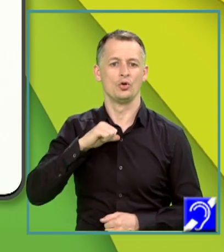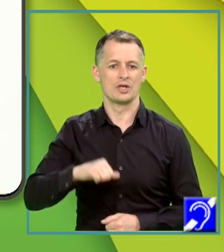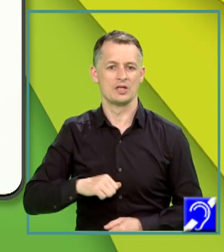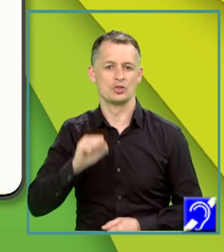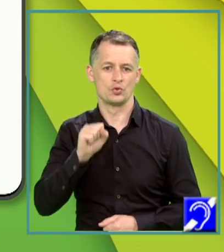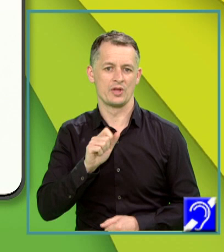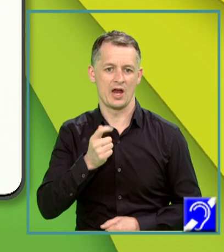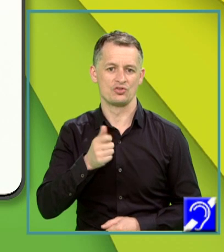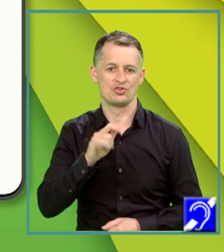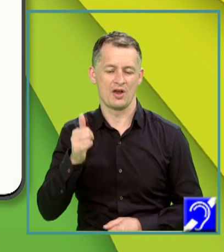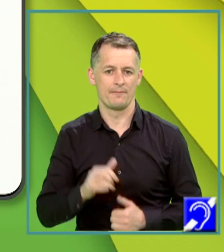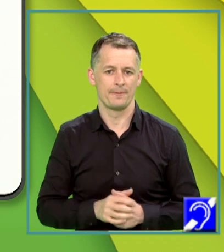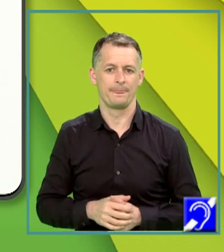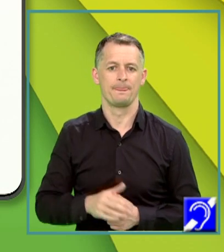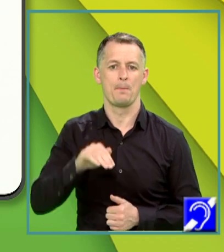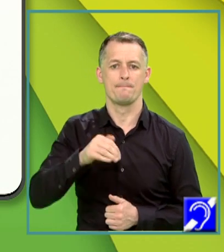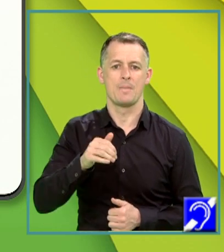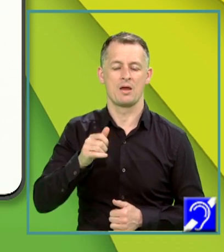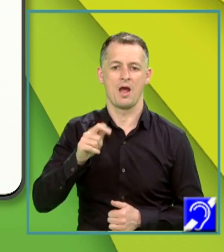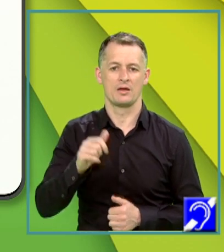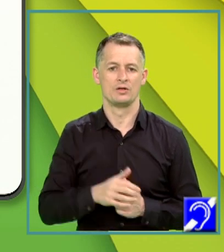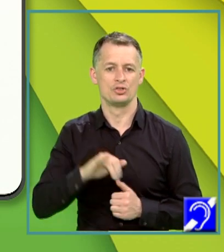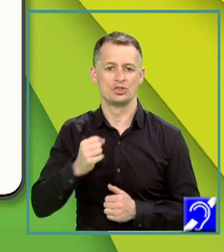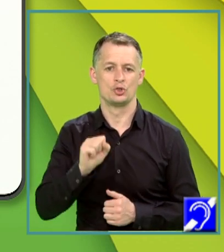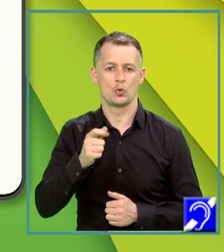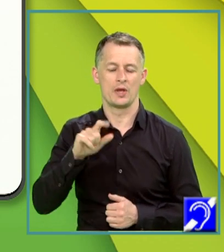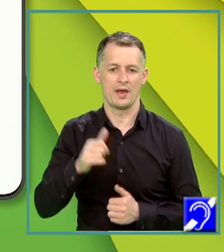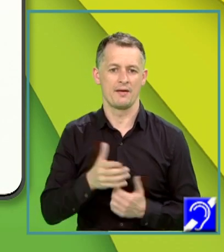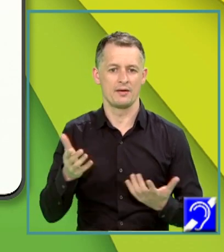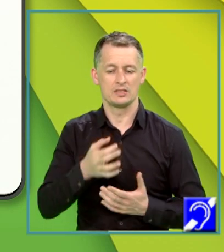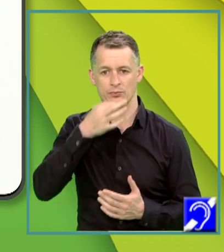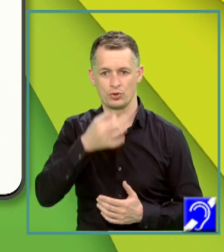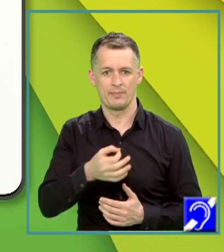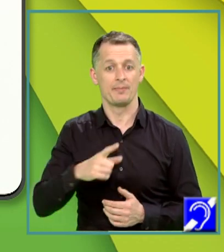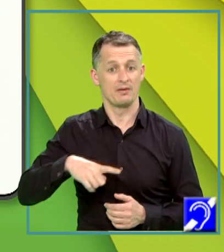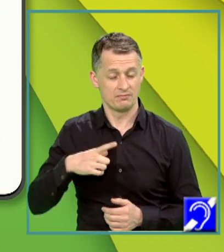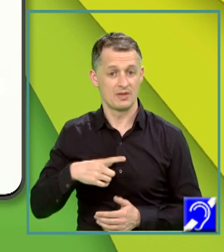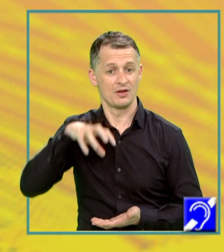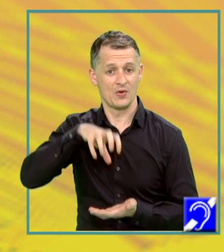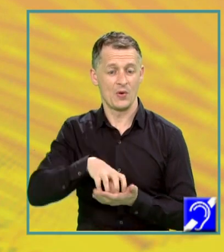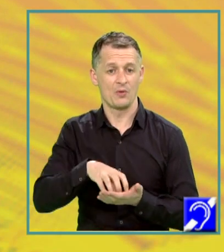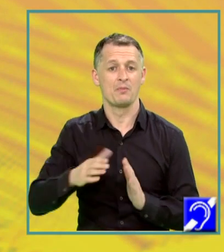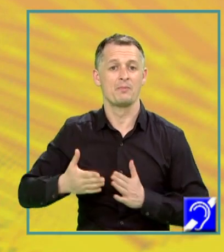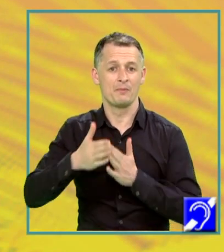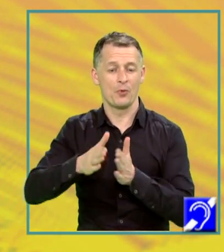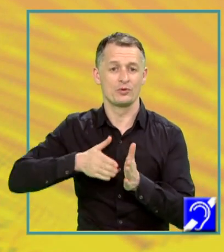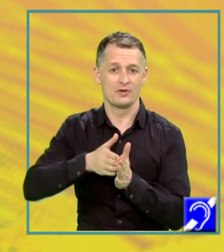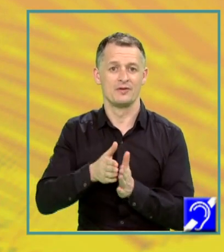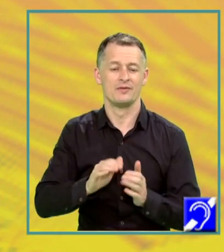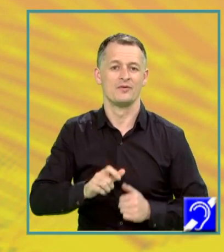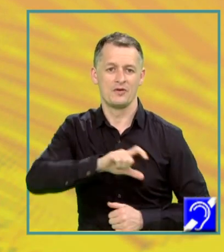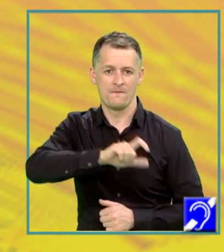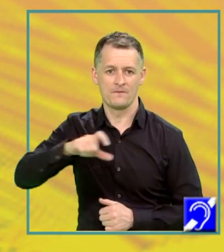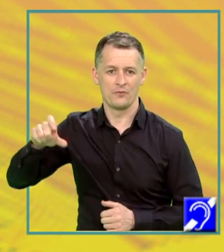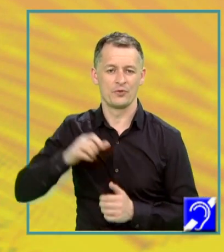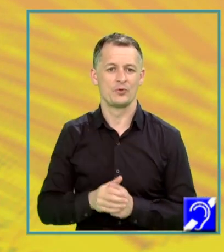Midia Năvodari Mangalia și Sulina care cum spuneam este și port fluviu mari și ultima secțiune